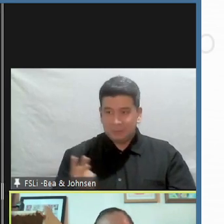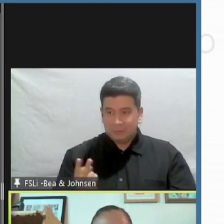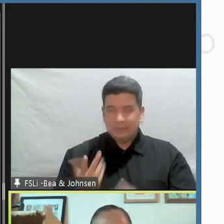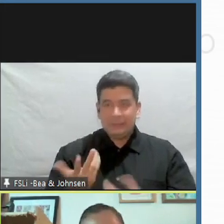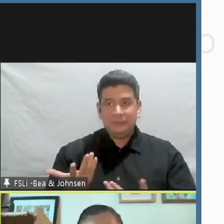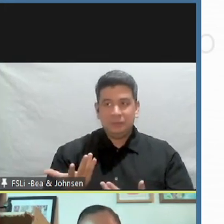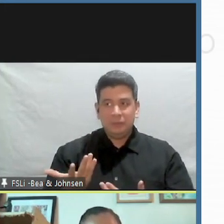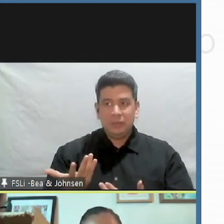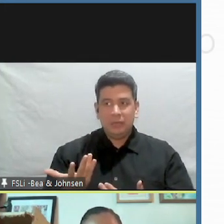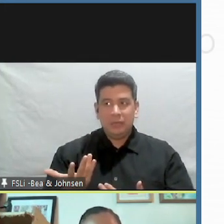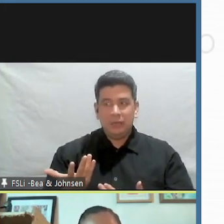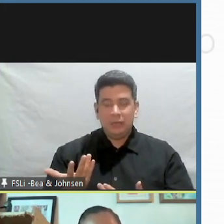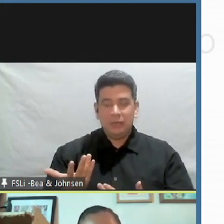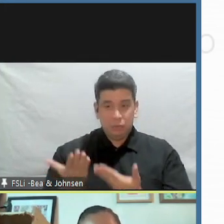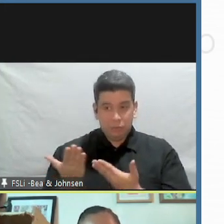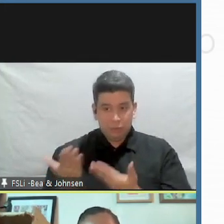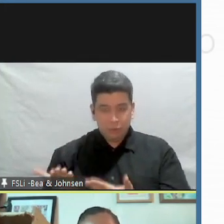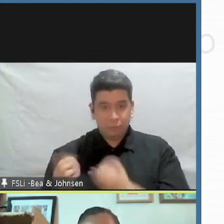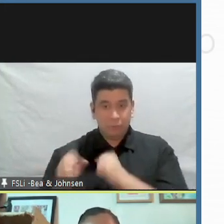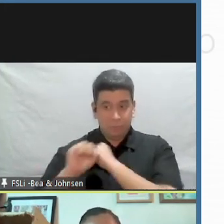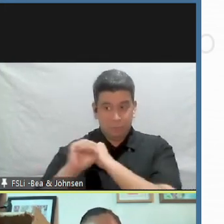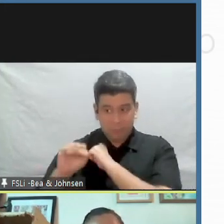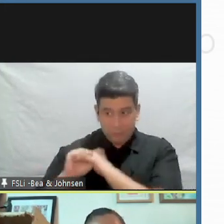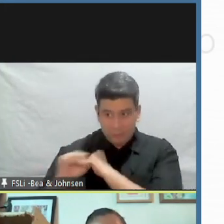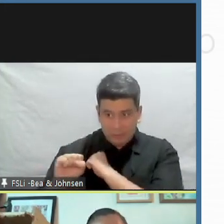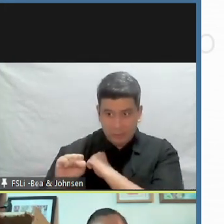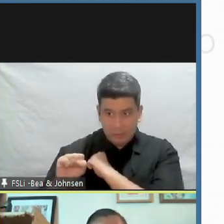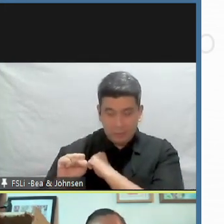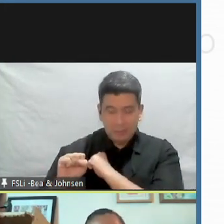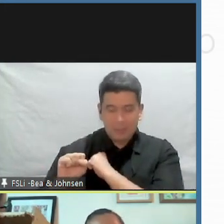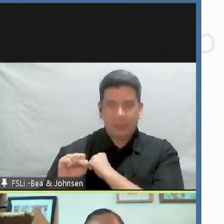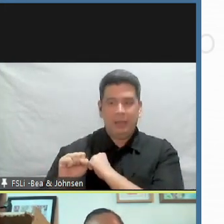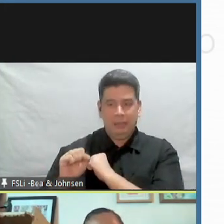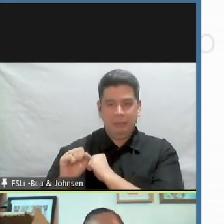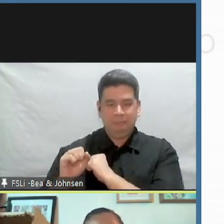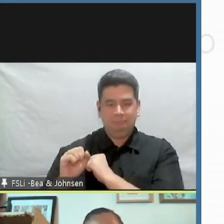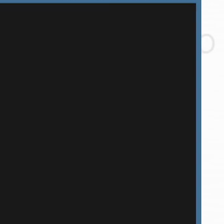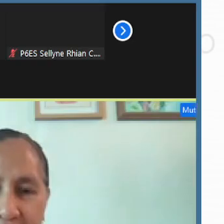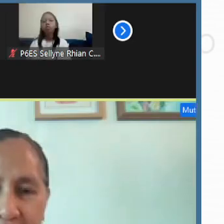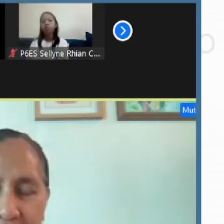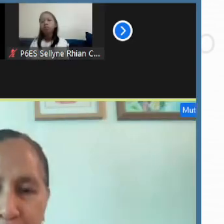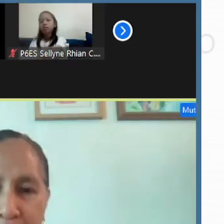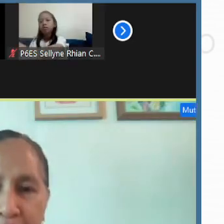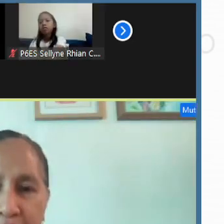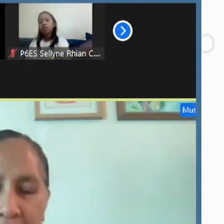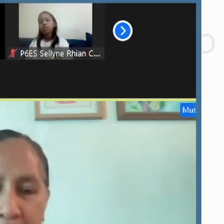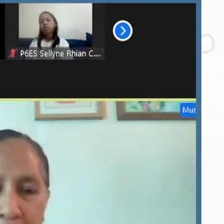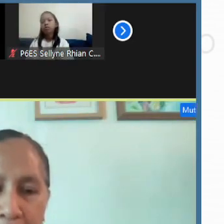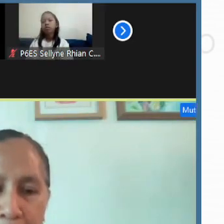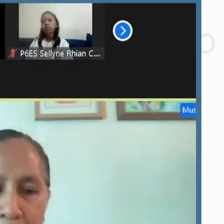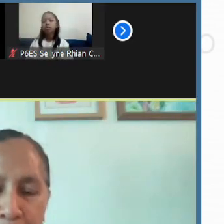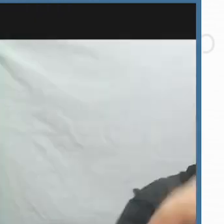ating advocacy dito sa ating language. Anyway, pag-usapan na lang natin.